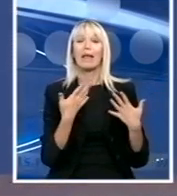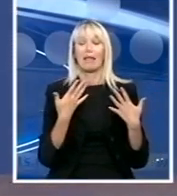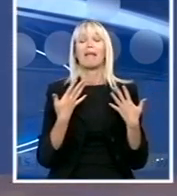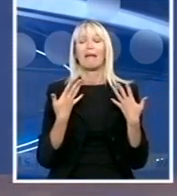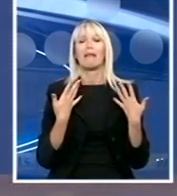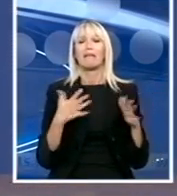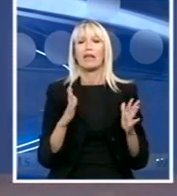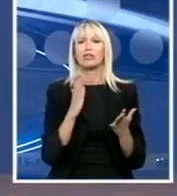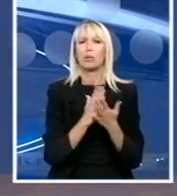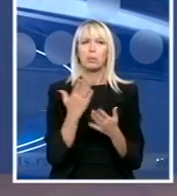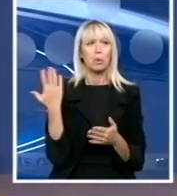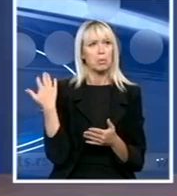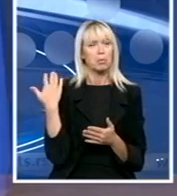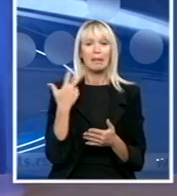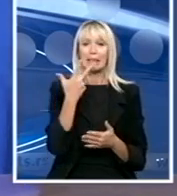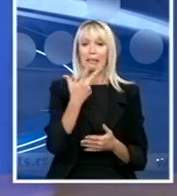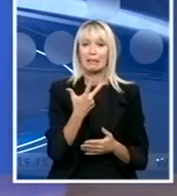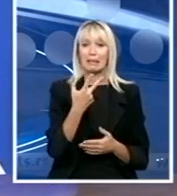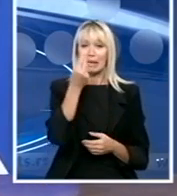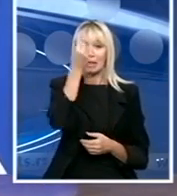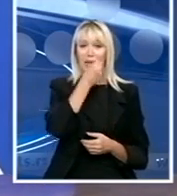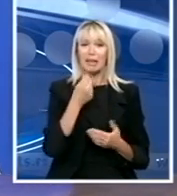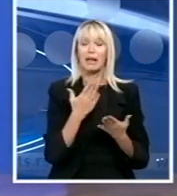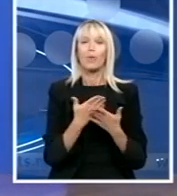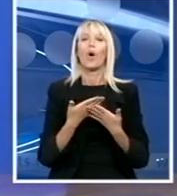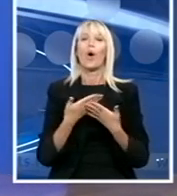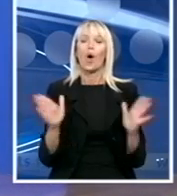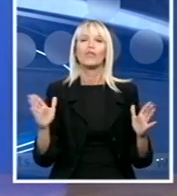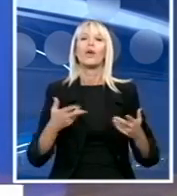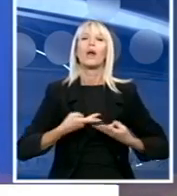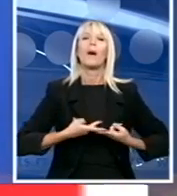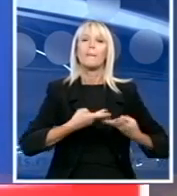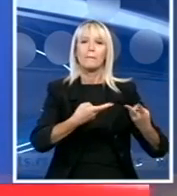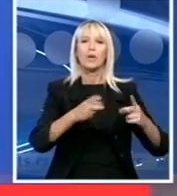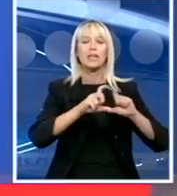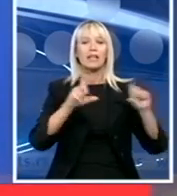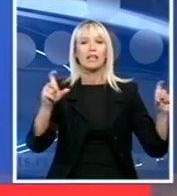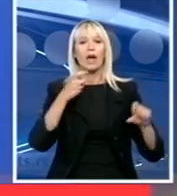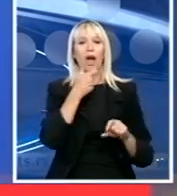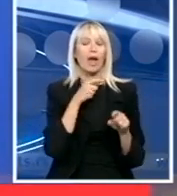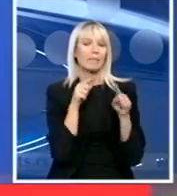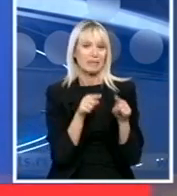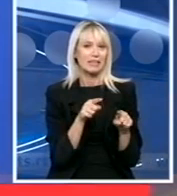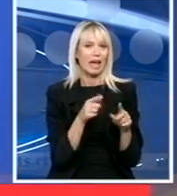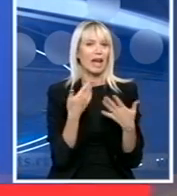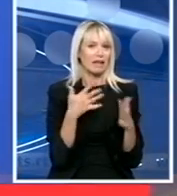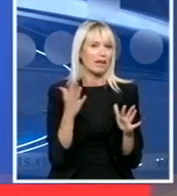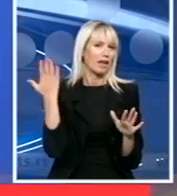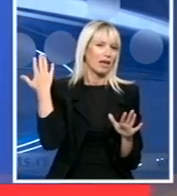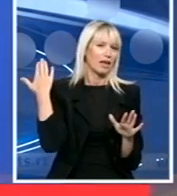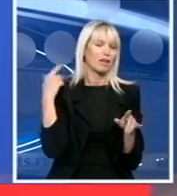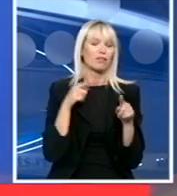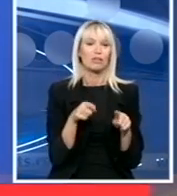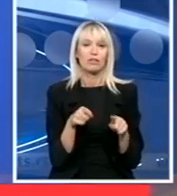bio je period od nekih 3 nedelje kad su bile dozvoljene posete i to će se aktivirati. Dakle, to je